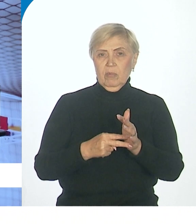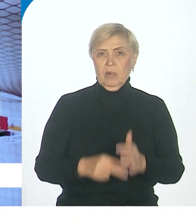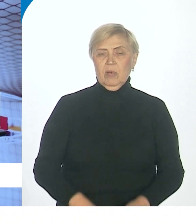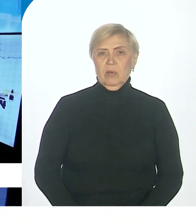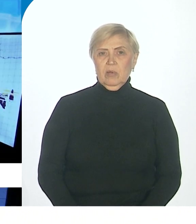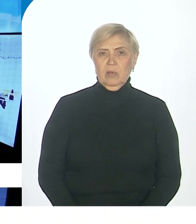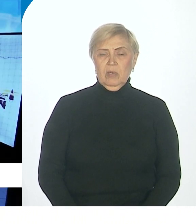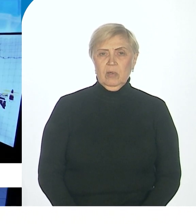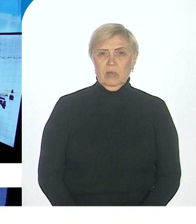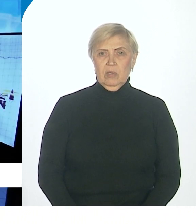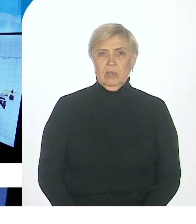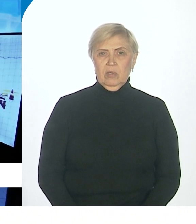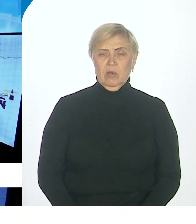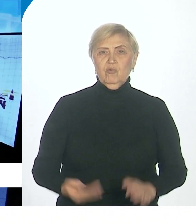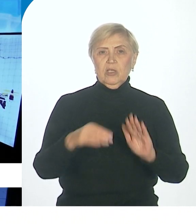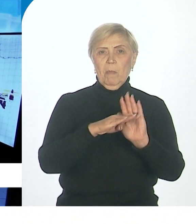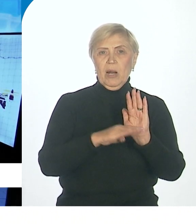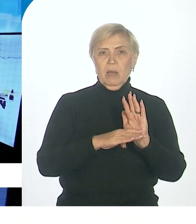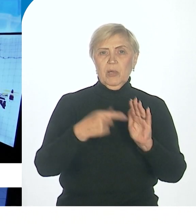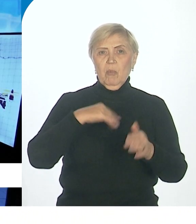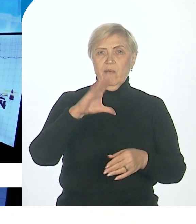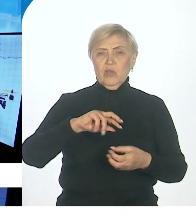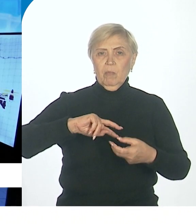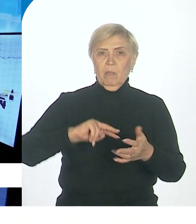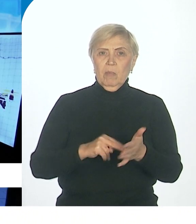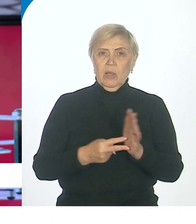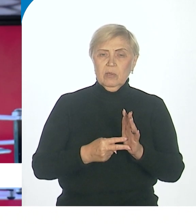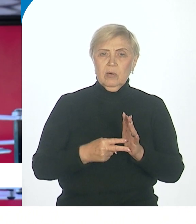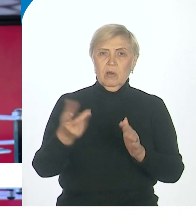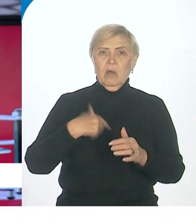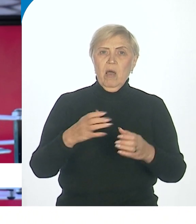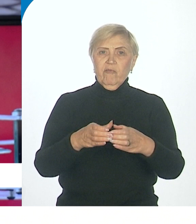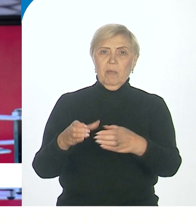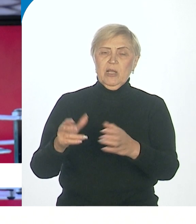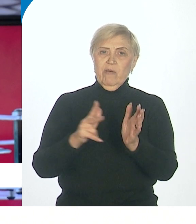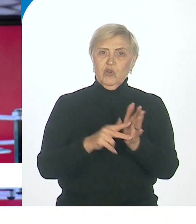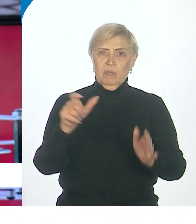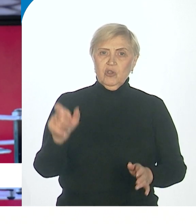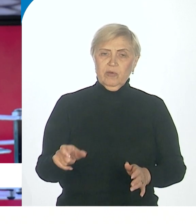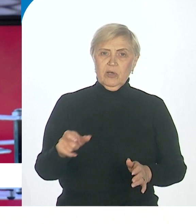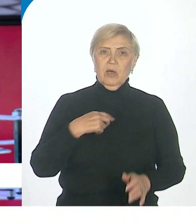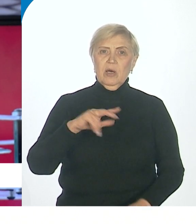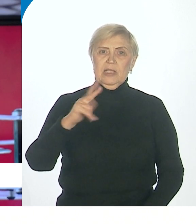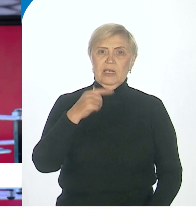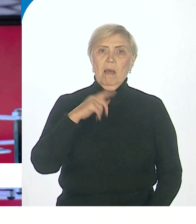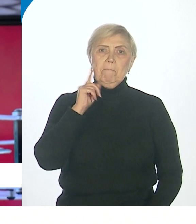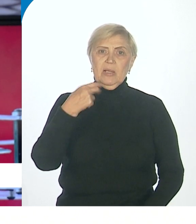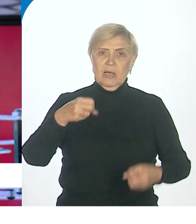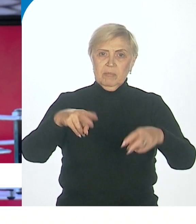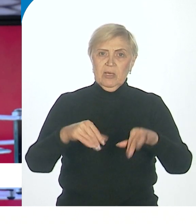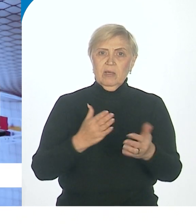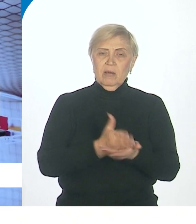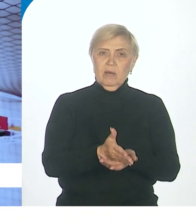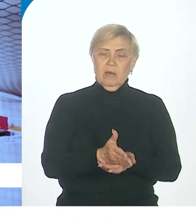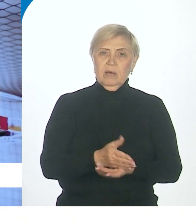Но это получается... То есть в команде, насколько я понимаю, 8 человек. Три молодых специалиста, 3 студента